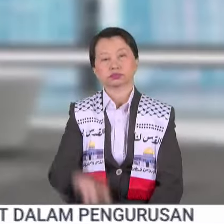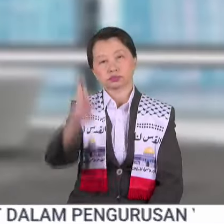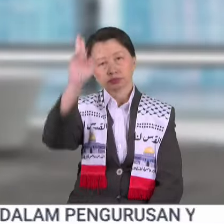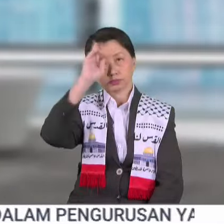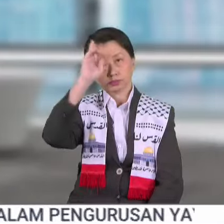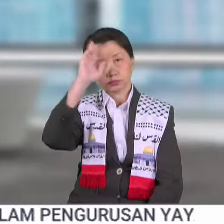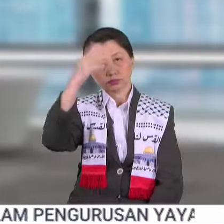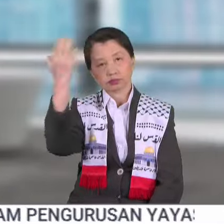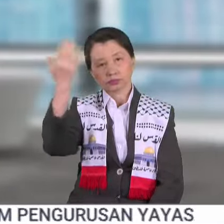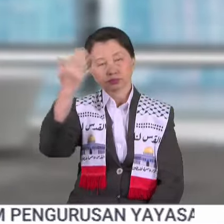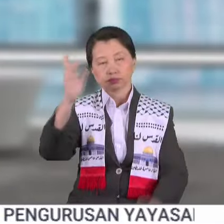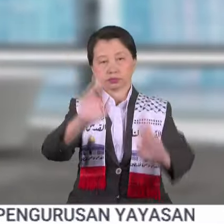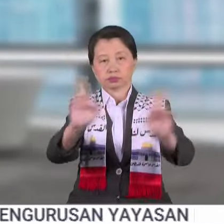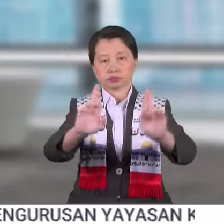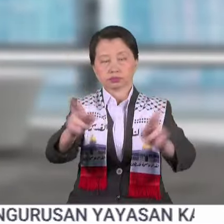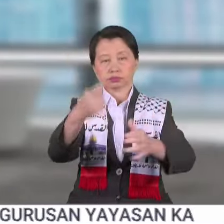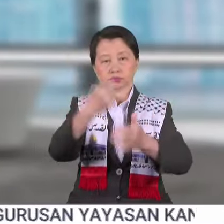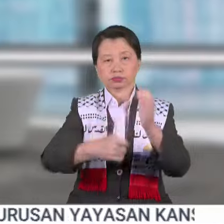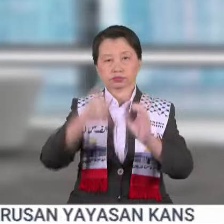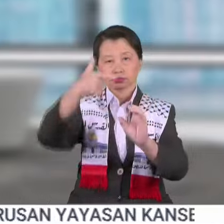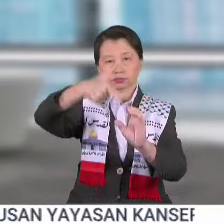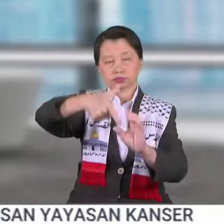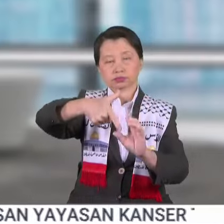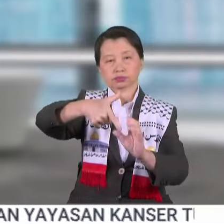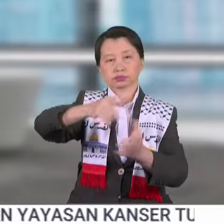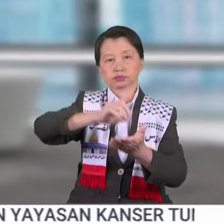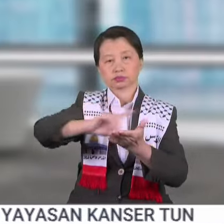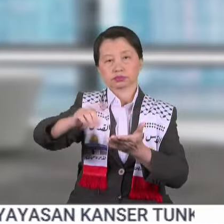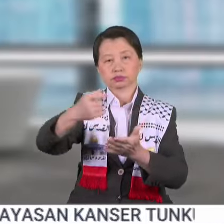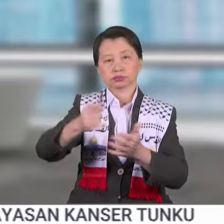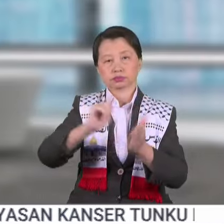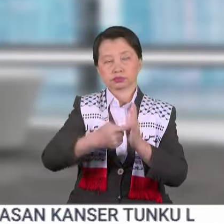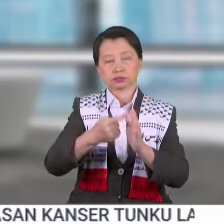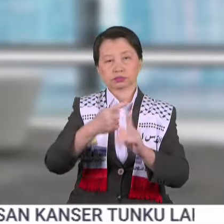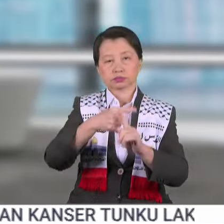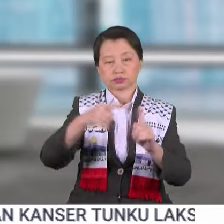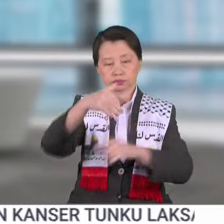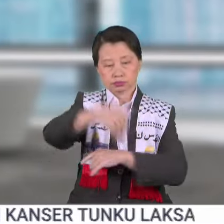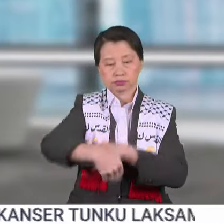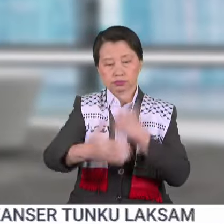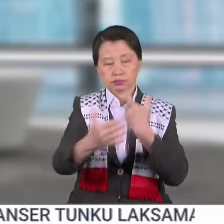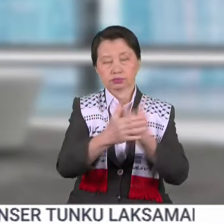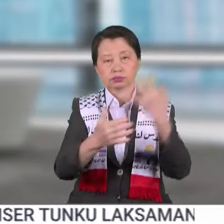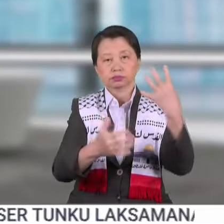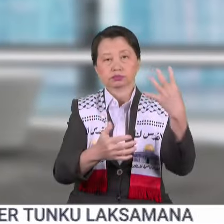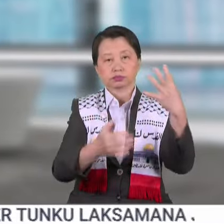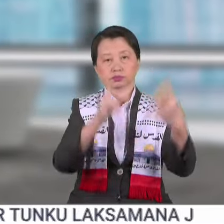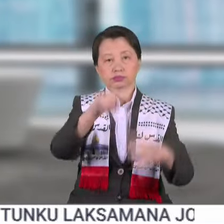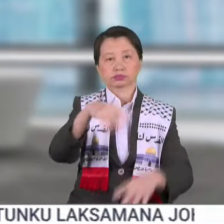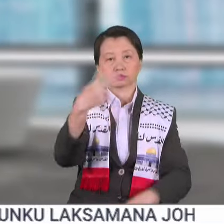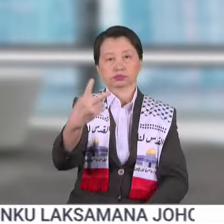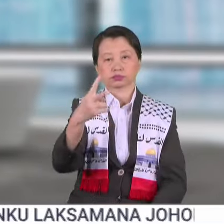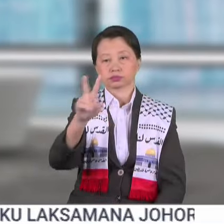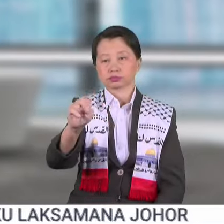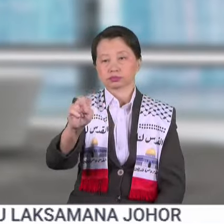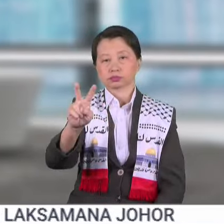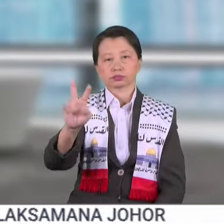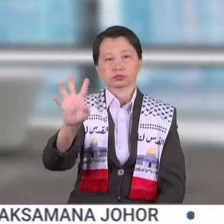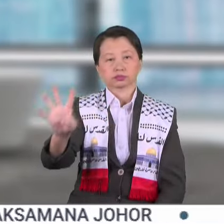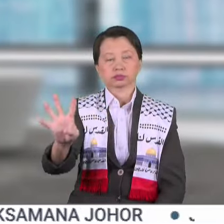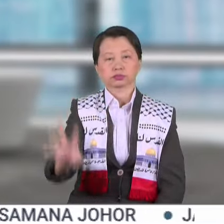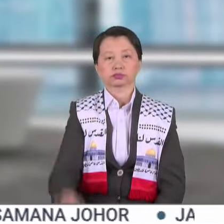Seperti biasa, setiap Rabu kita ikuti harga petrol dan diesel mingguan berkuat kuasa tengah malam ini hingga 14 Februari